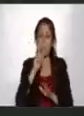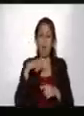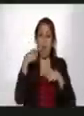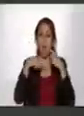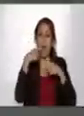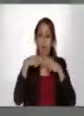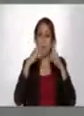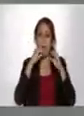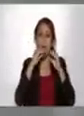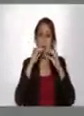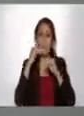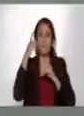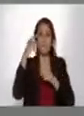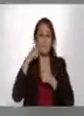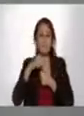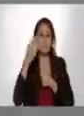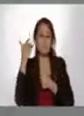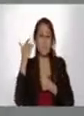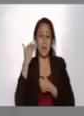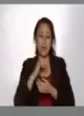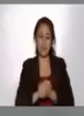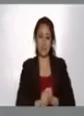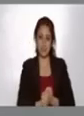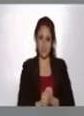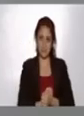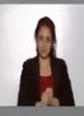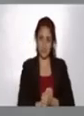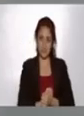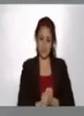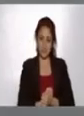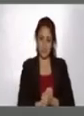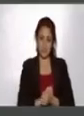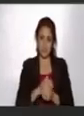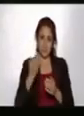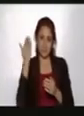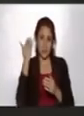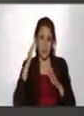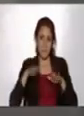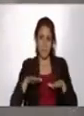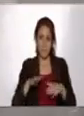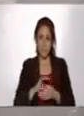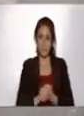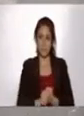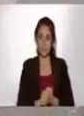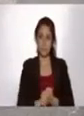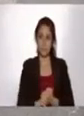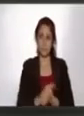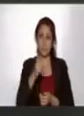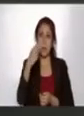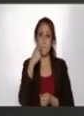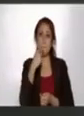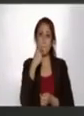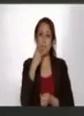يتحاكون ويرددون ما فعلت وما قالت يوم كانت بينهم. أني مديها لحبة